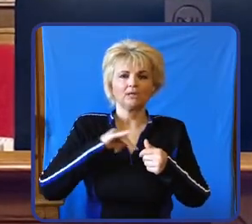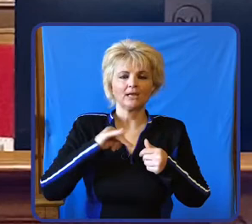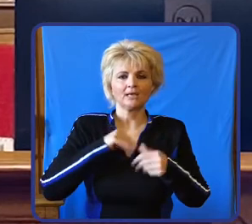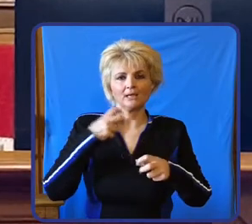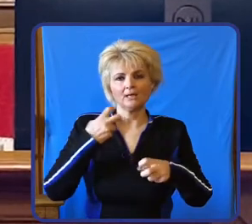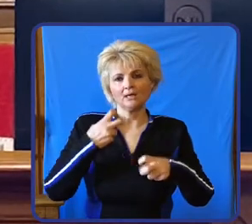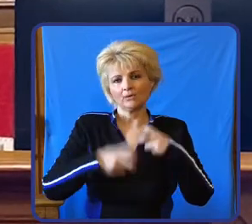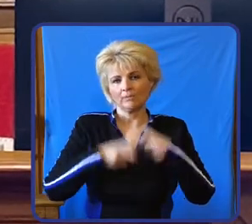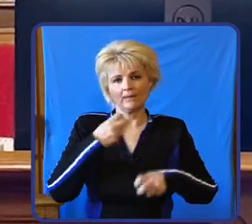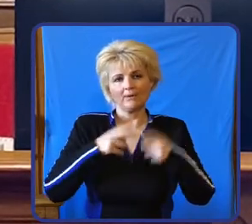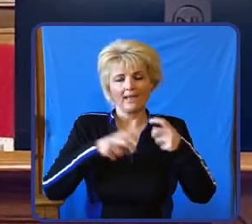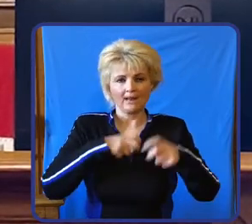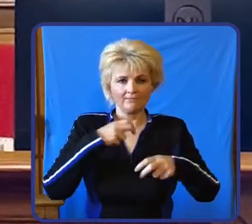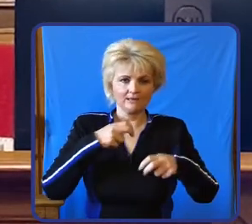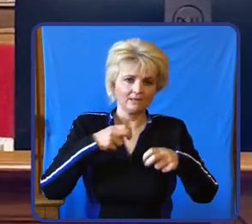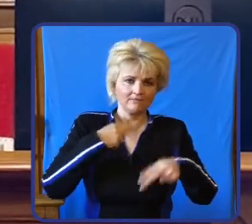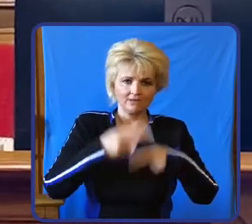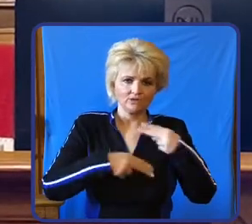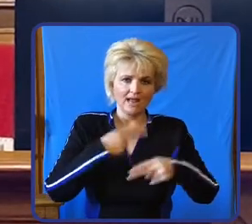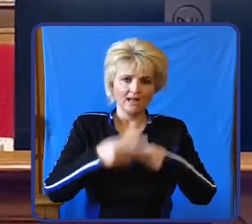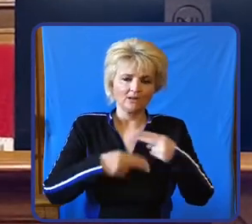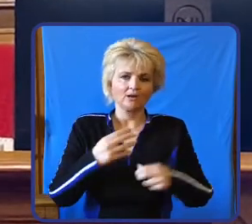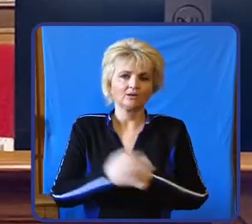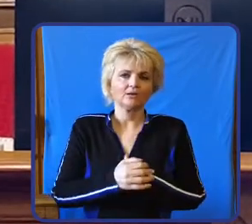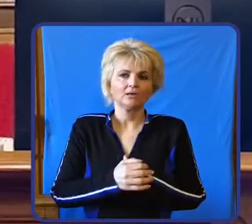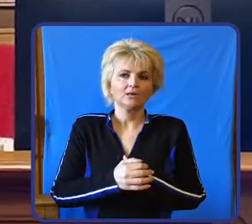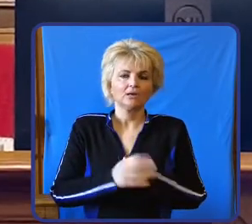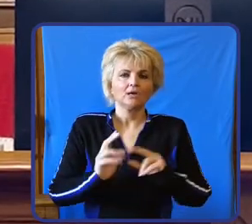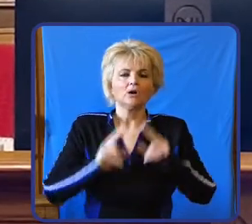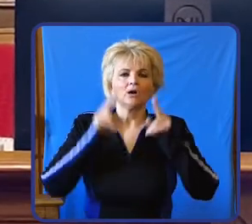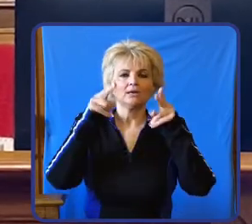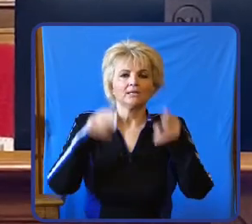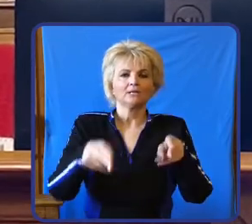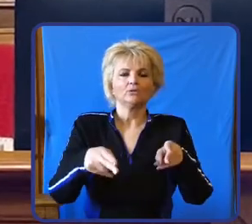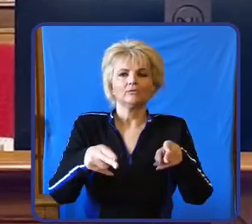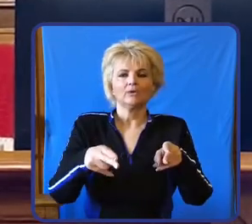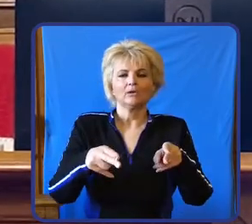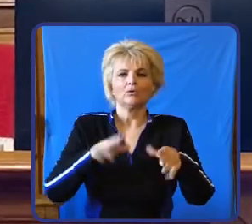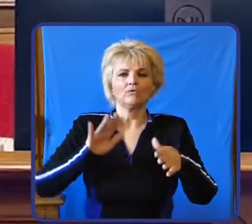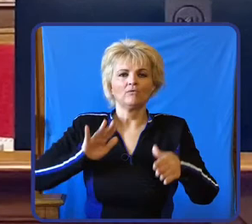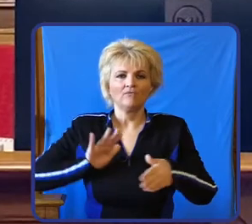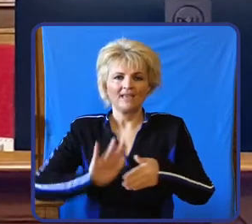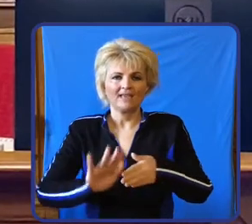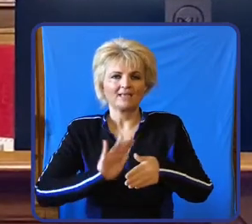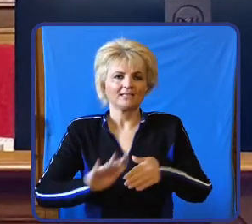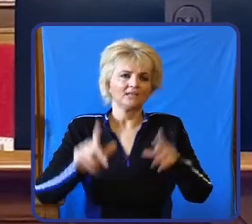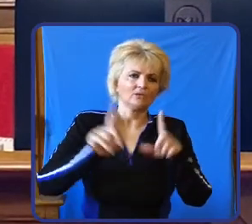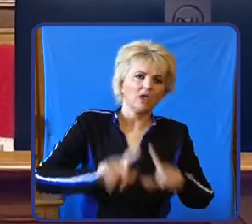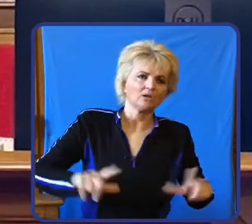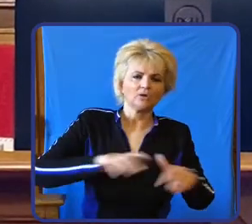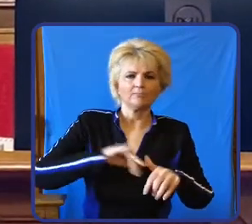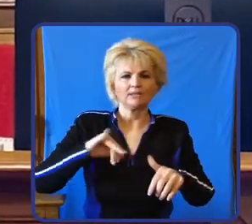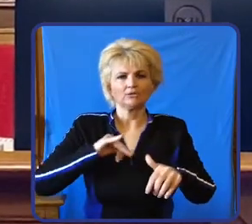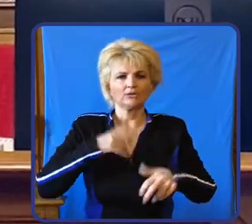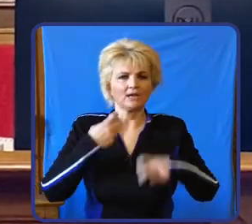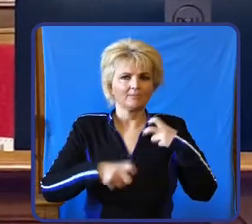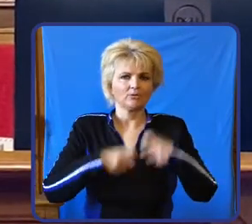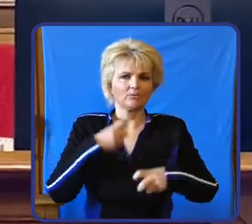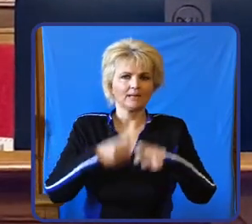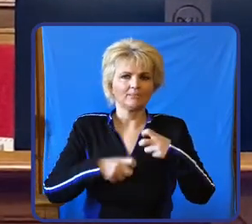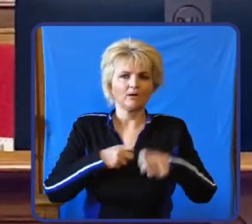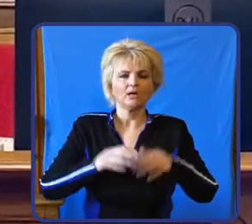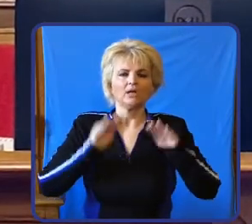kivizsgálnák. Tehát az, hogy ott lassulj el a híd előtt, a hídon való fékezés, biztonsági problémát jelent,